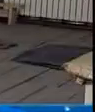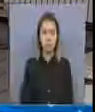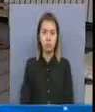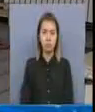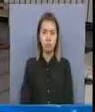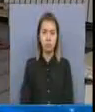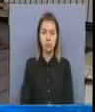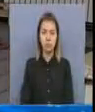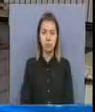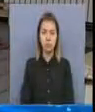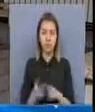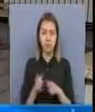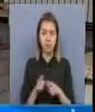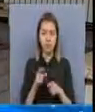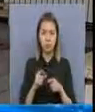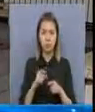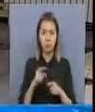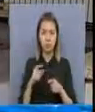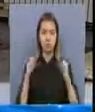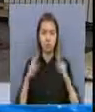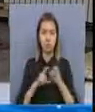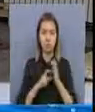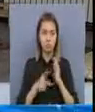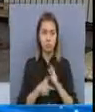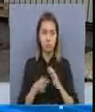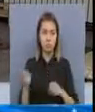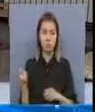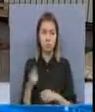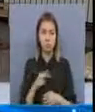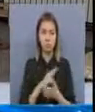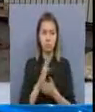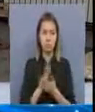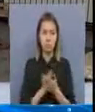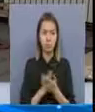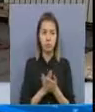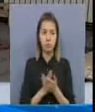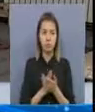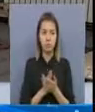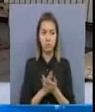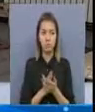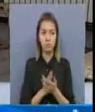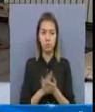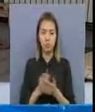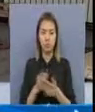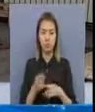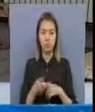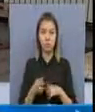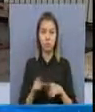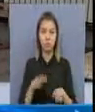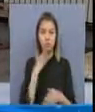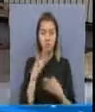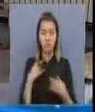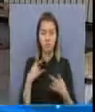Мынау спорт залды бізге жуырда салып берді. Төбесін іш жағын